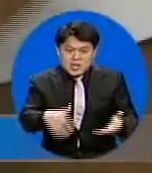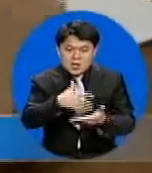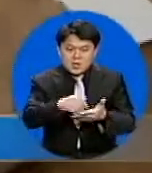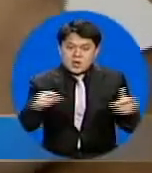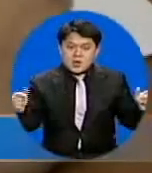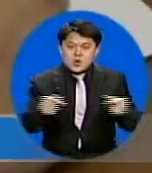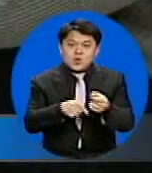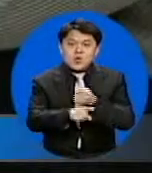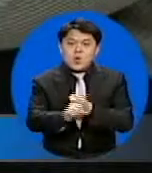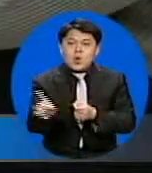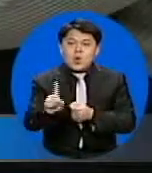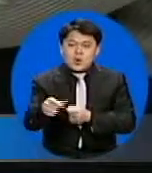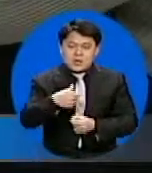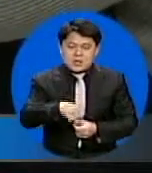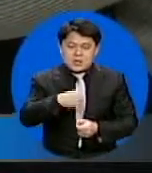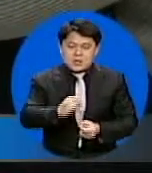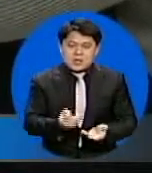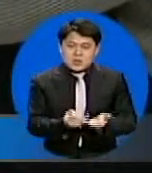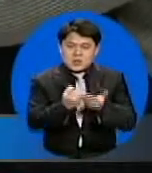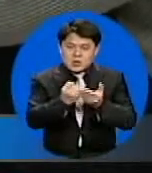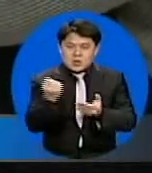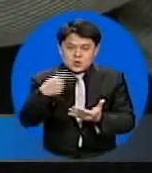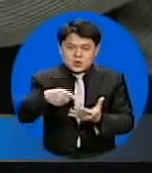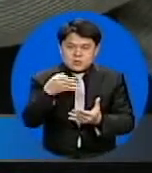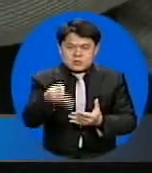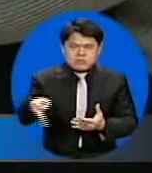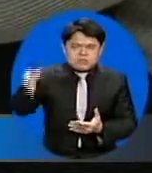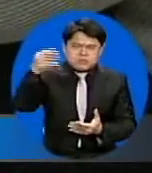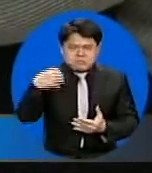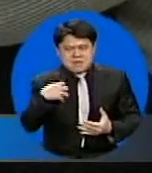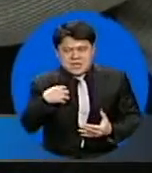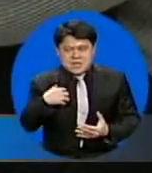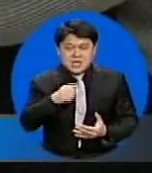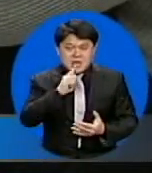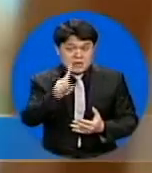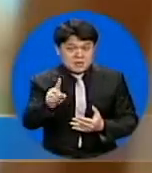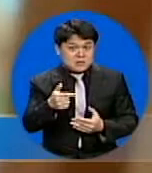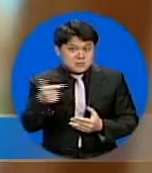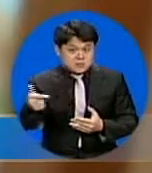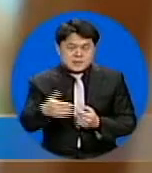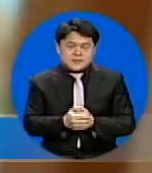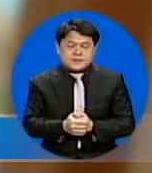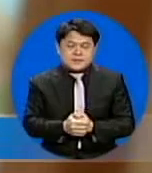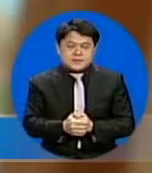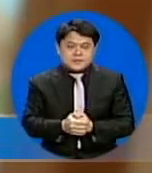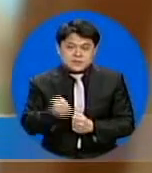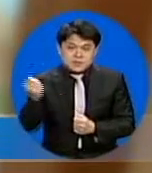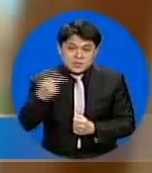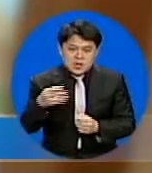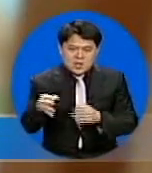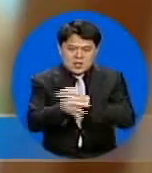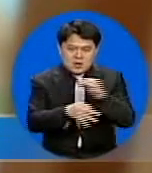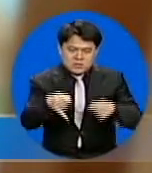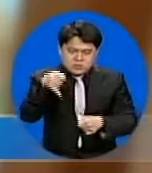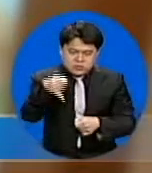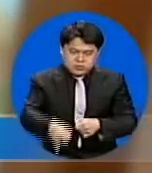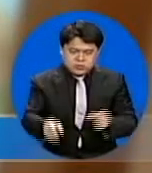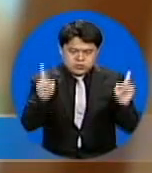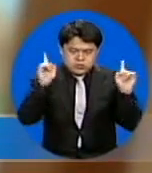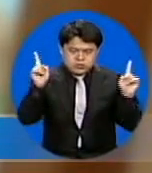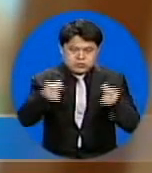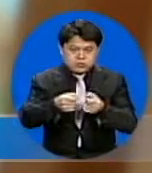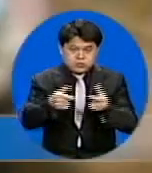감소의 원인으로는 자녀 양육비와 교육비용의 상승이라는 답변이 가장 많았습니다. 이어 경기 불황과 실업률